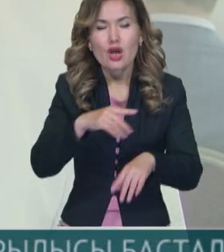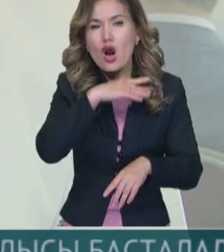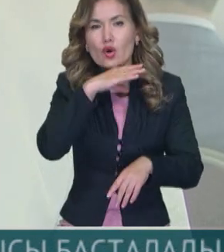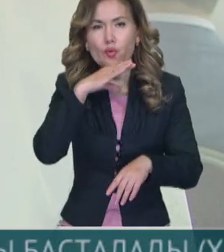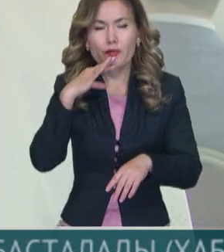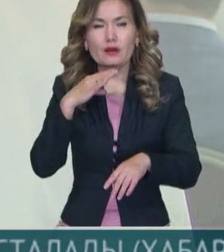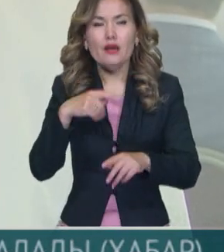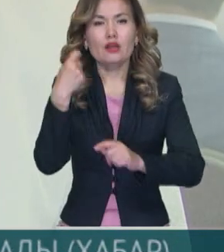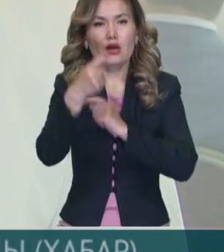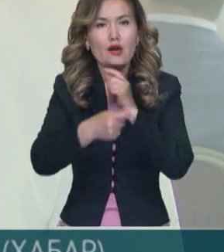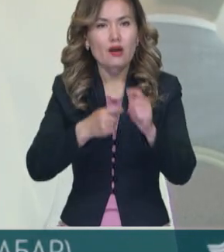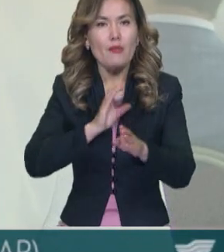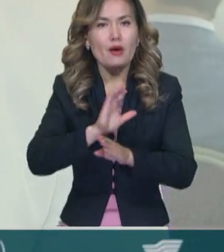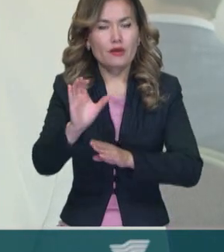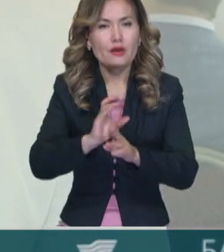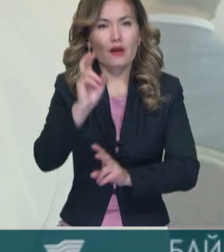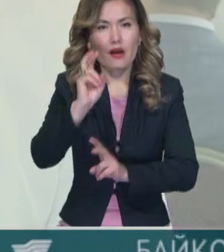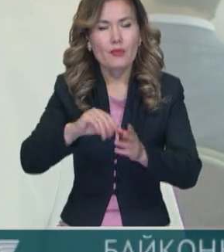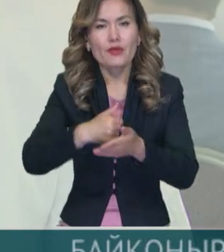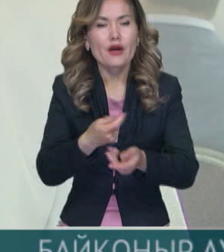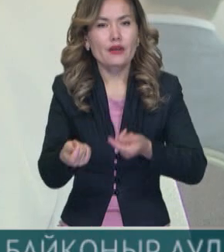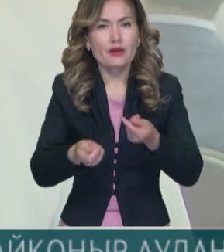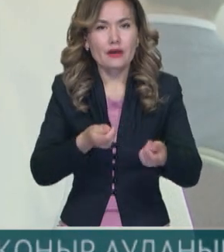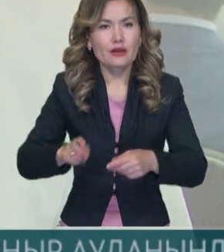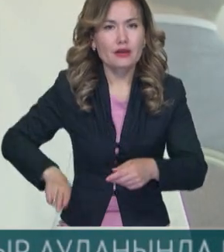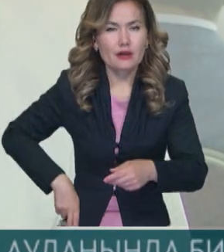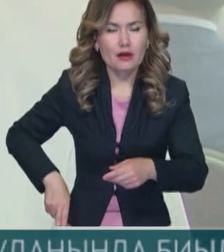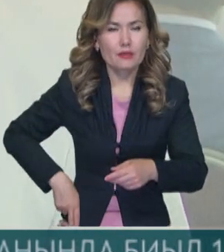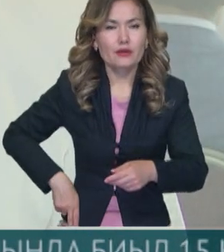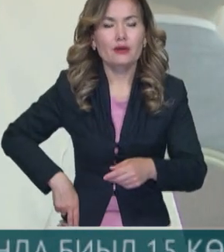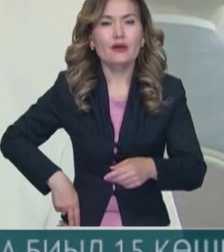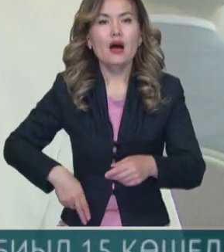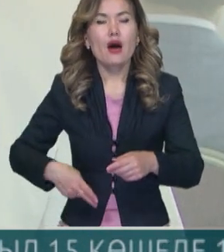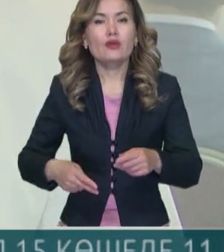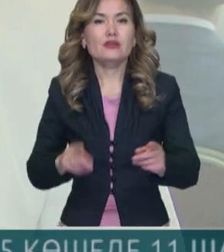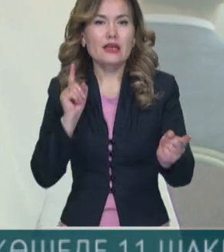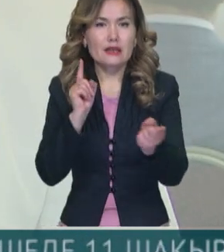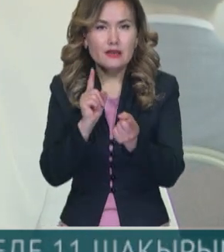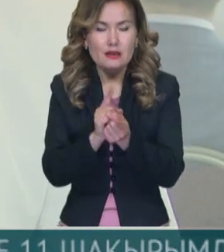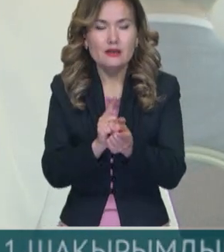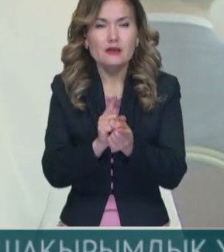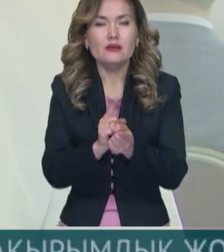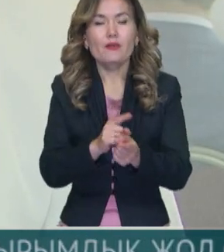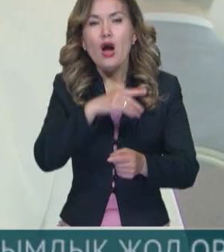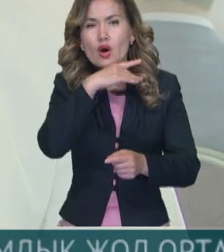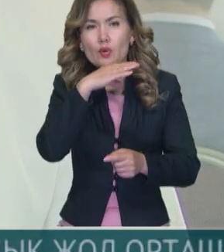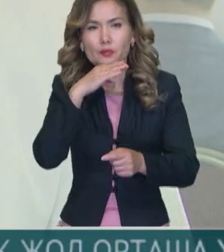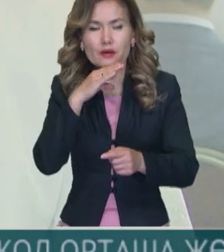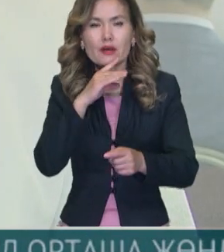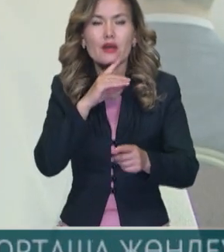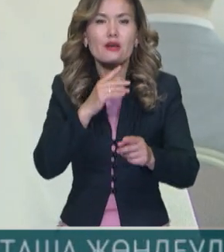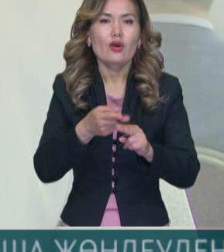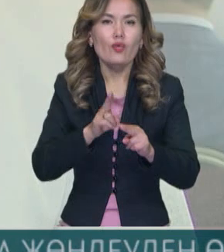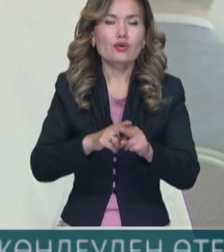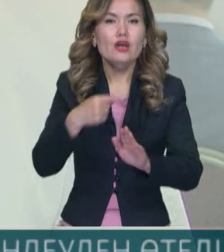тауар өндірушілердің бас топтары, мысалы директорлары, олар өзара жиналып, сол жерде көптеген заманауи жаңа